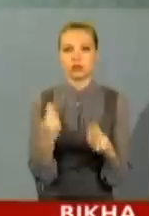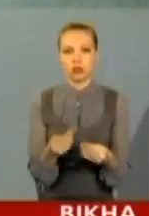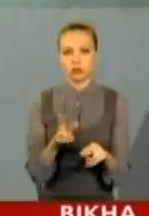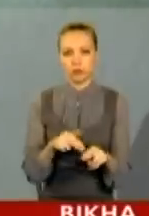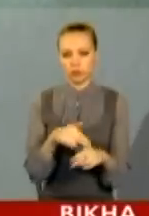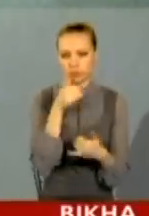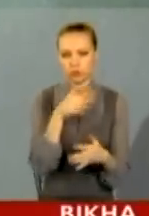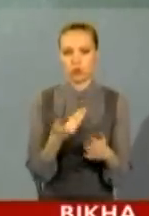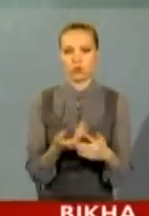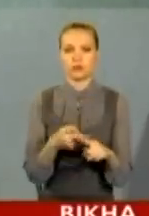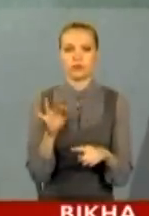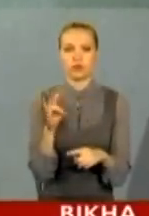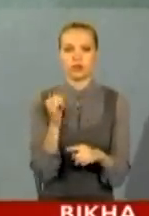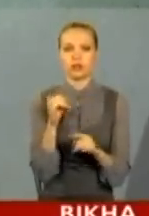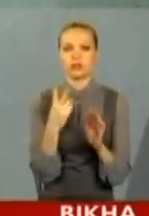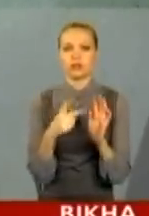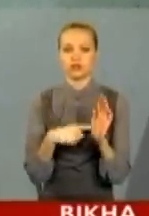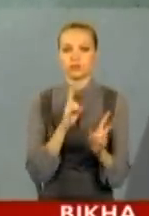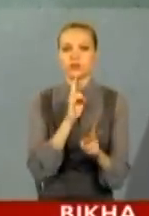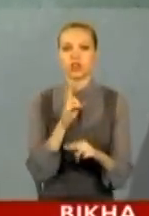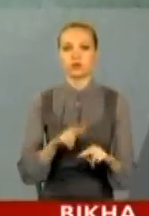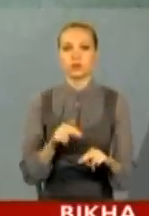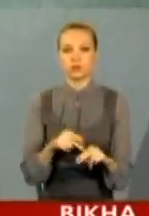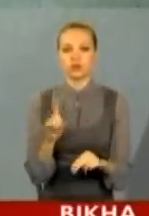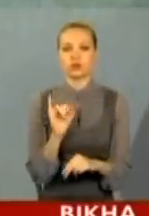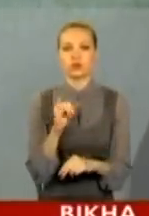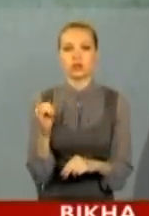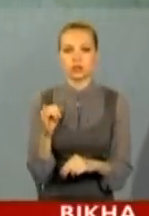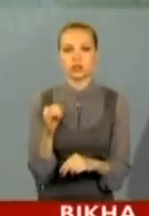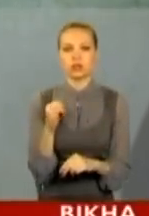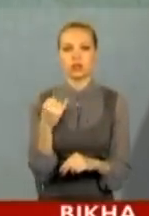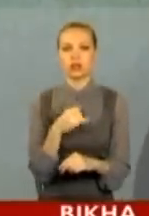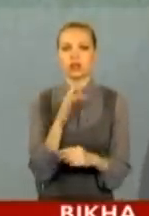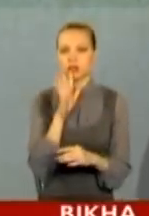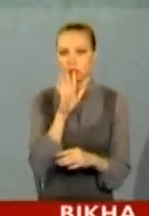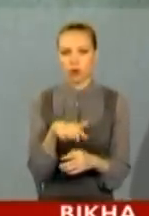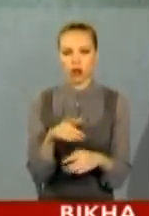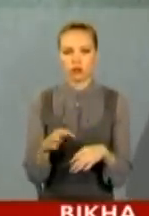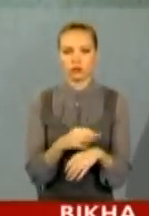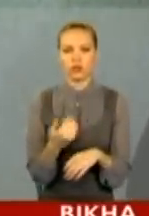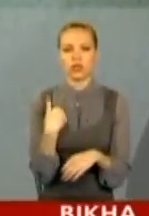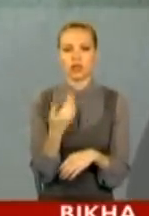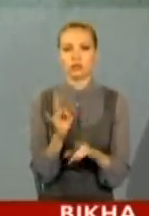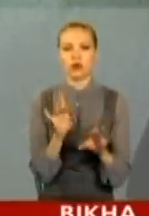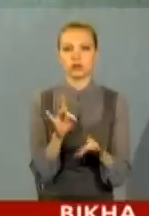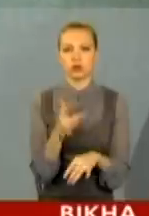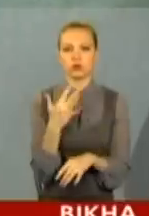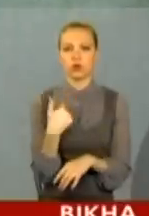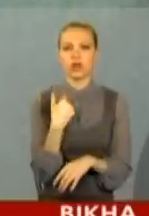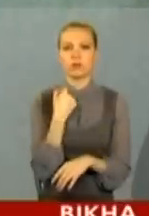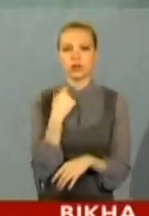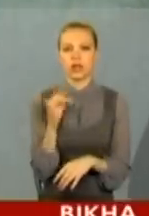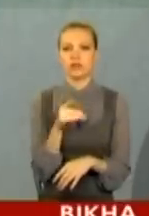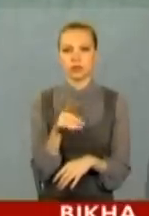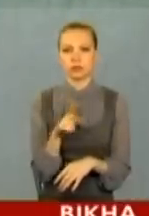змогла. Ось вона, їй 26, скаржиться правоохоронцям, що її не кохали чоловіки. Я тобі розказувала, скільки я пила, і ти